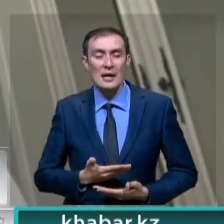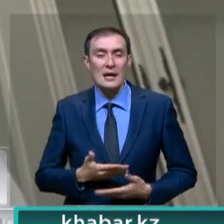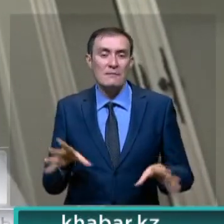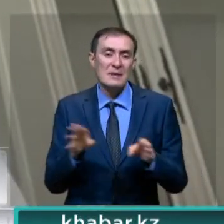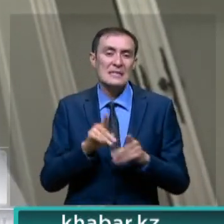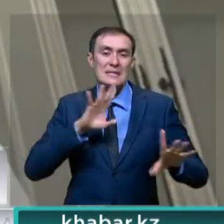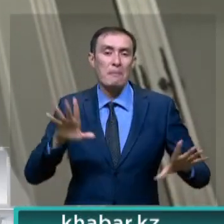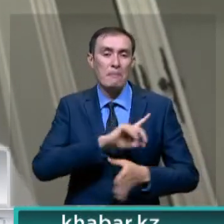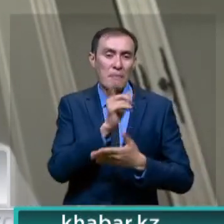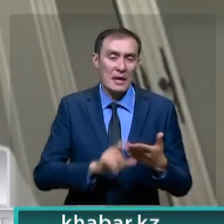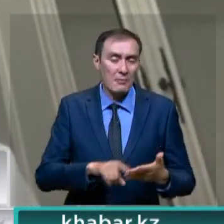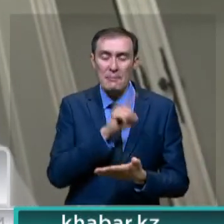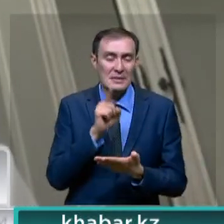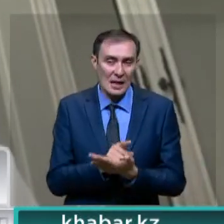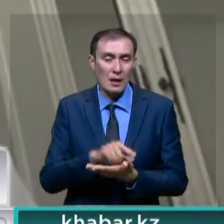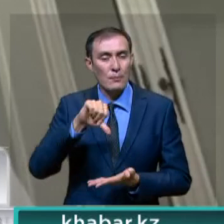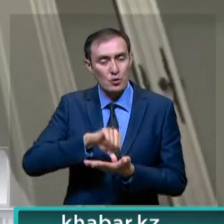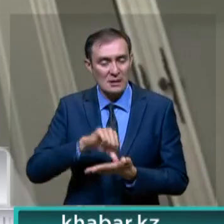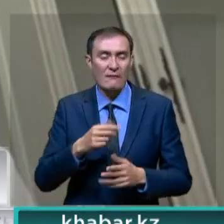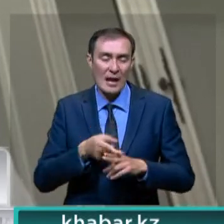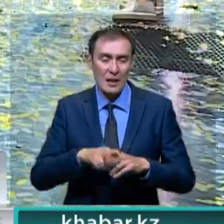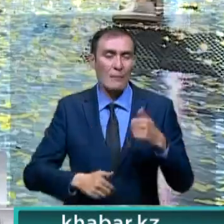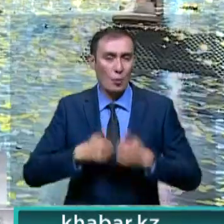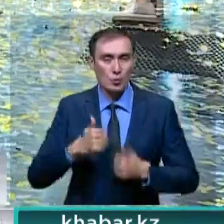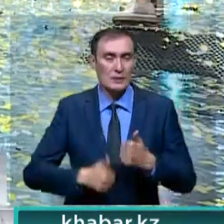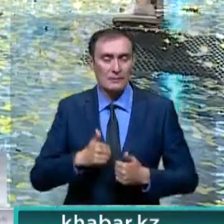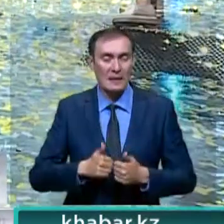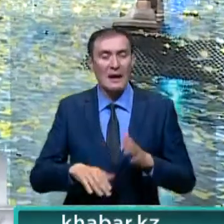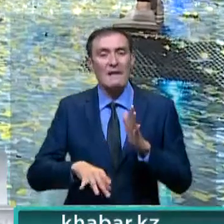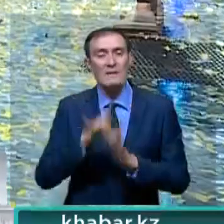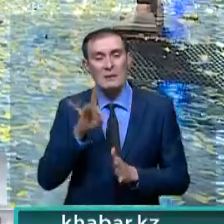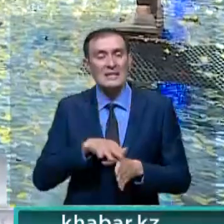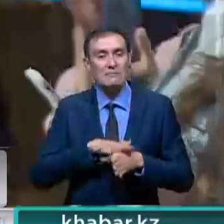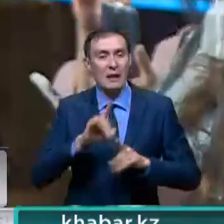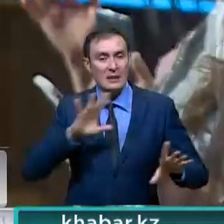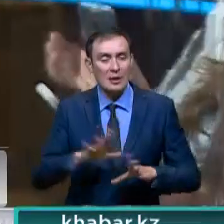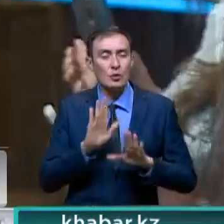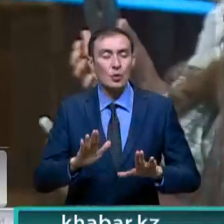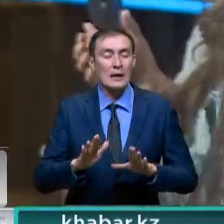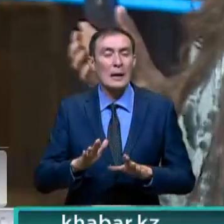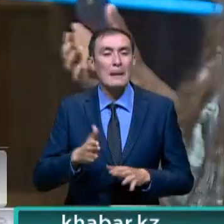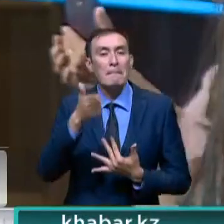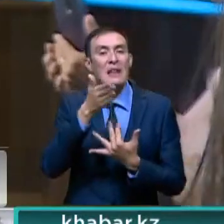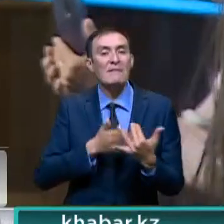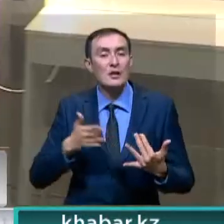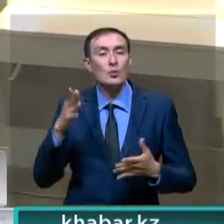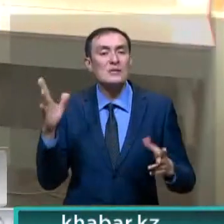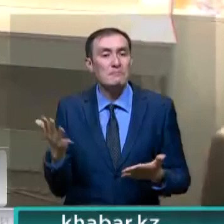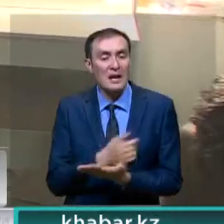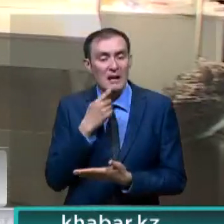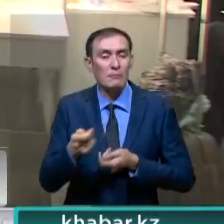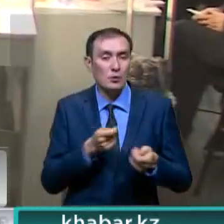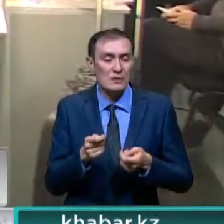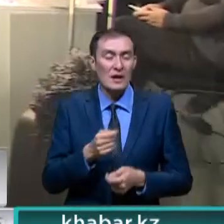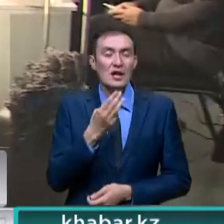жизнь с пением, обязательно поучаствовать в этом конкурсе. Выбрать исполнителя – это лишь половина успеха, рассказывает музыкальный